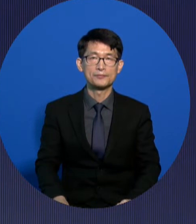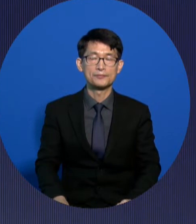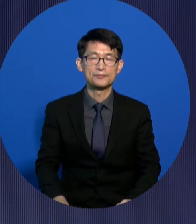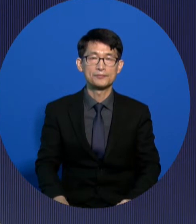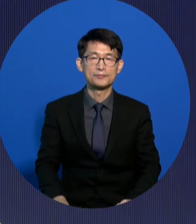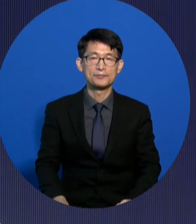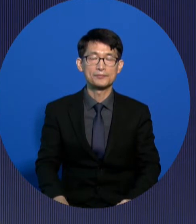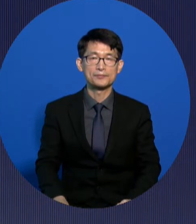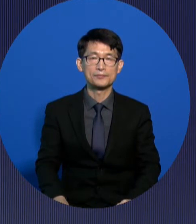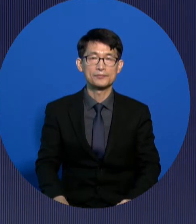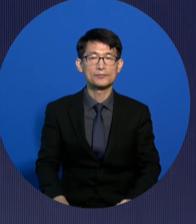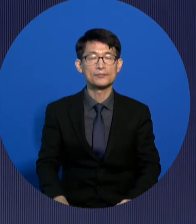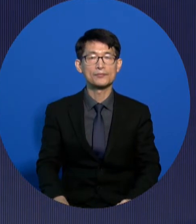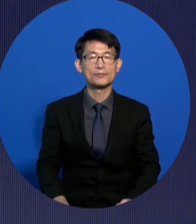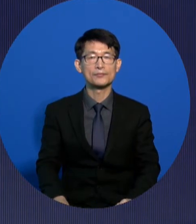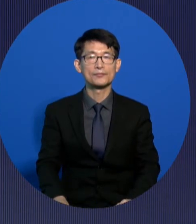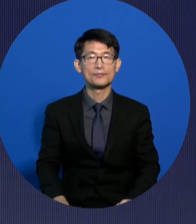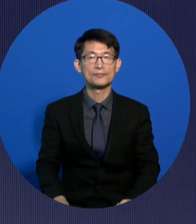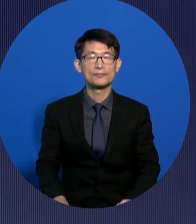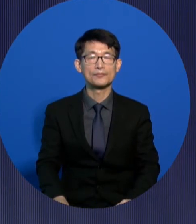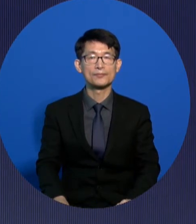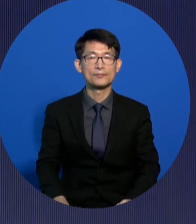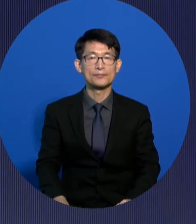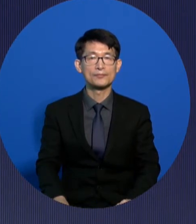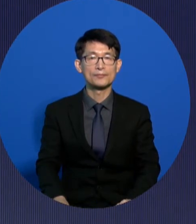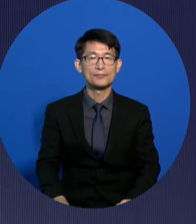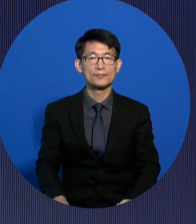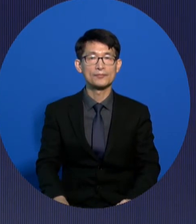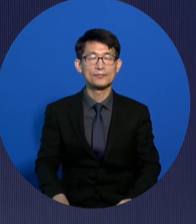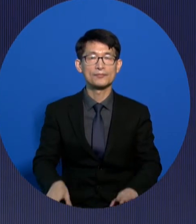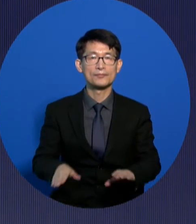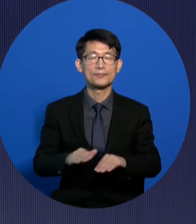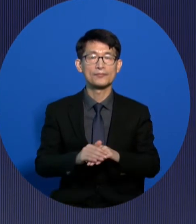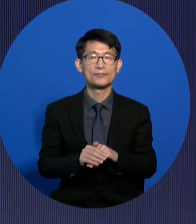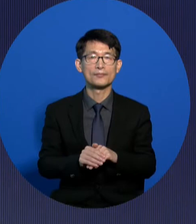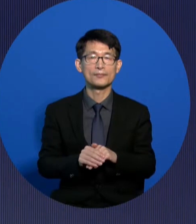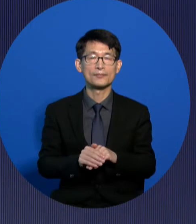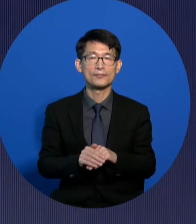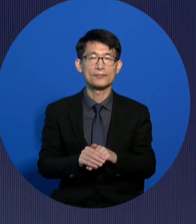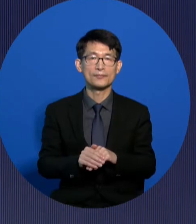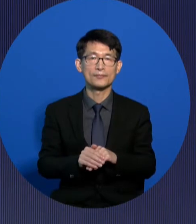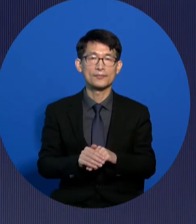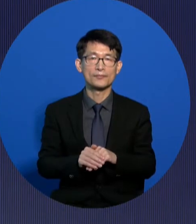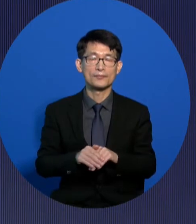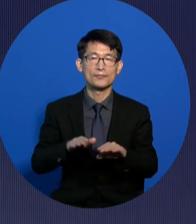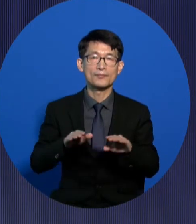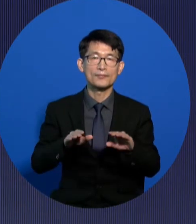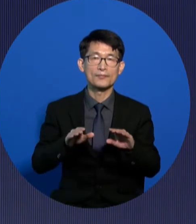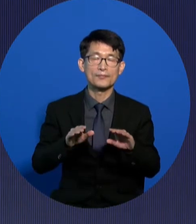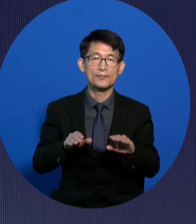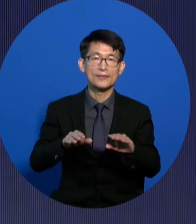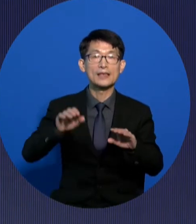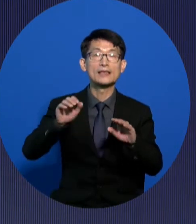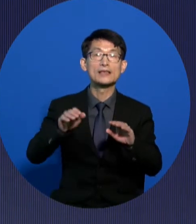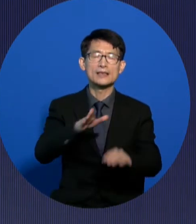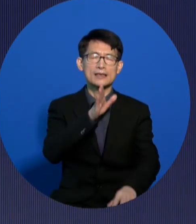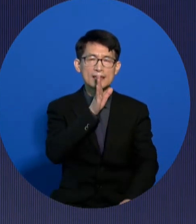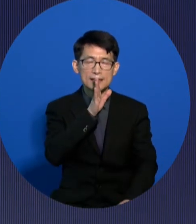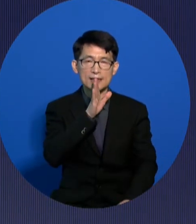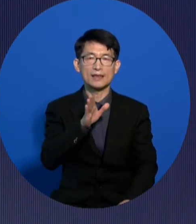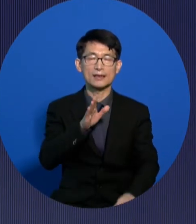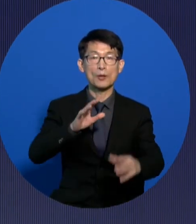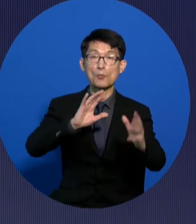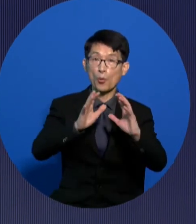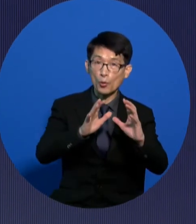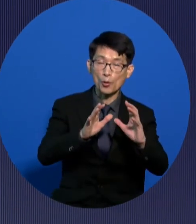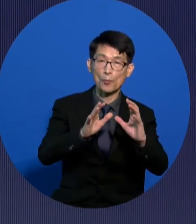좀 어떨까. 그래서 이런 힘들이 한 지역 한 지역으로 옮겨가서 정말로 우리 장애인분들이